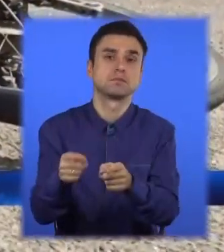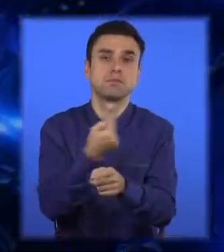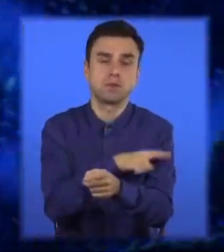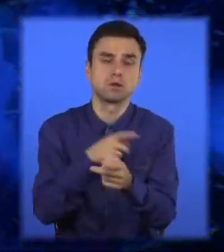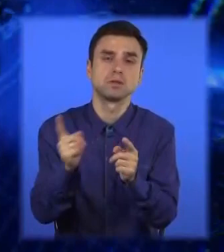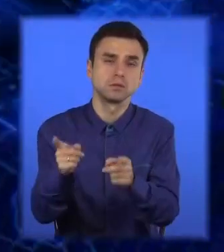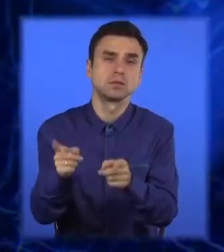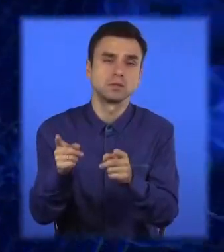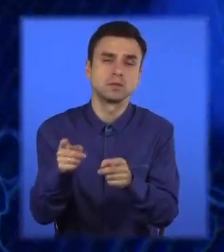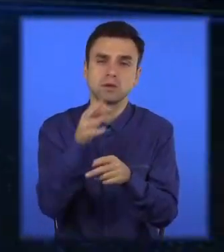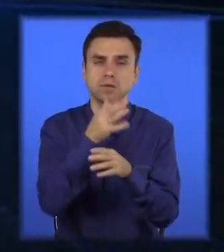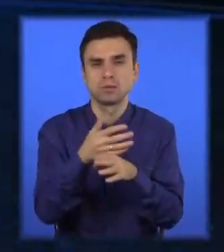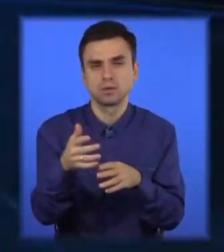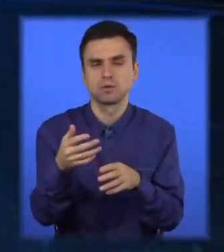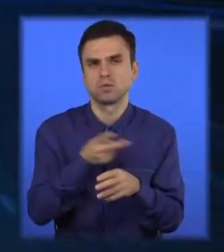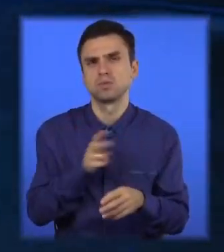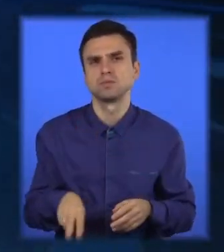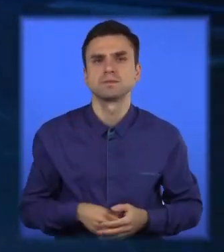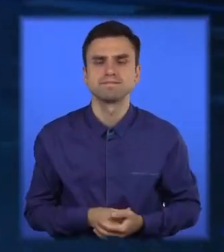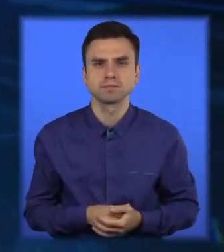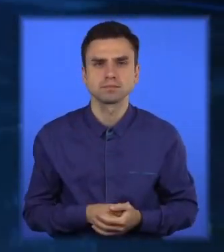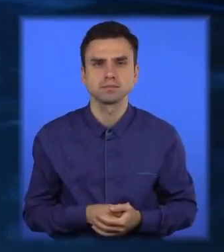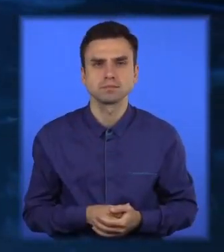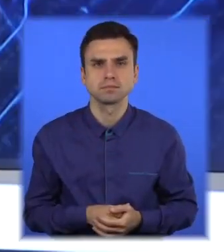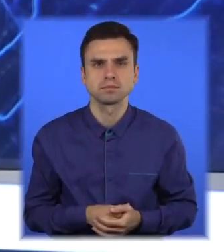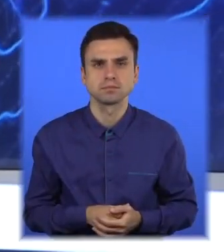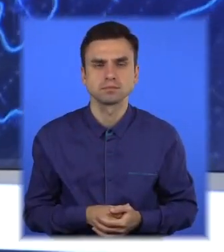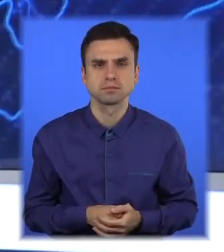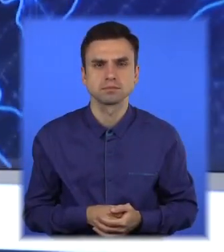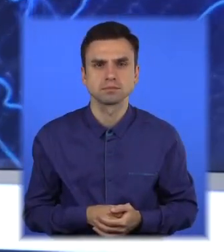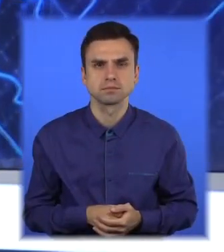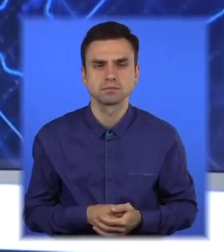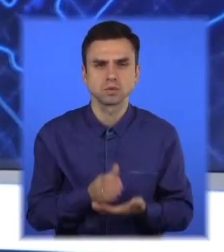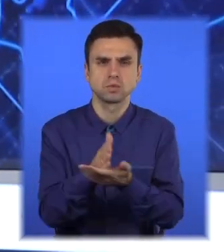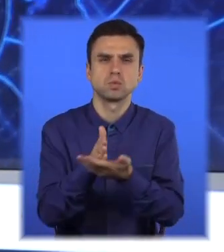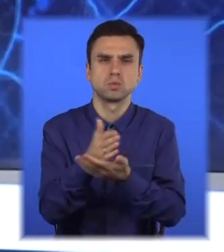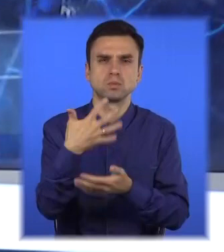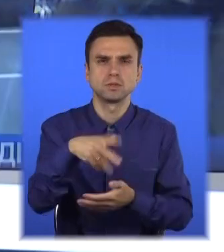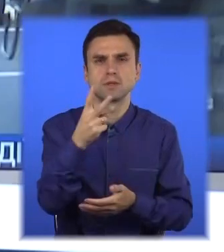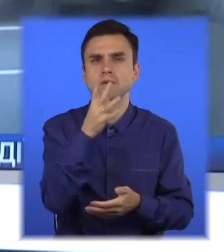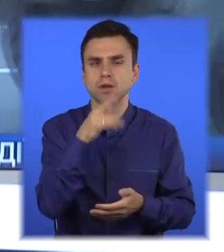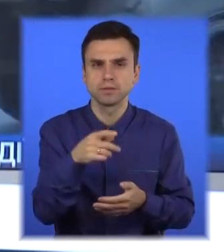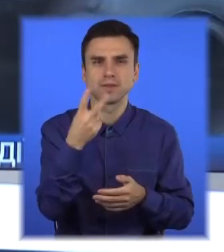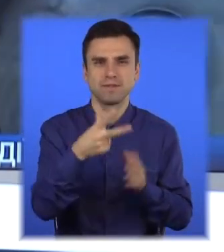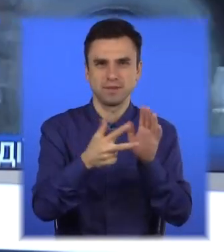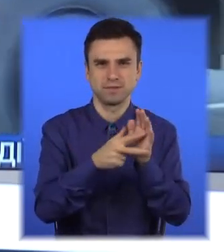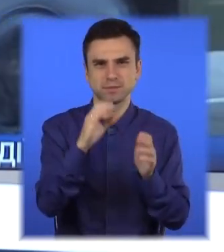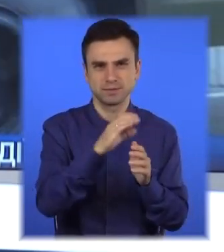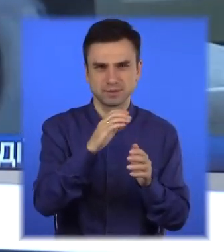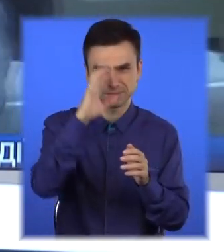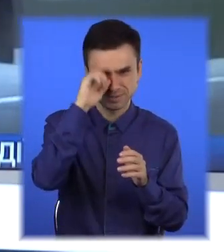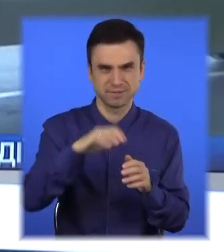помер. 52 роки. 28 вересня у Кривому